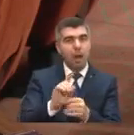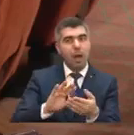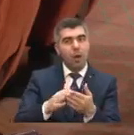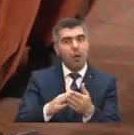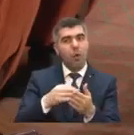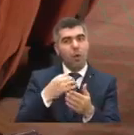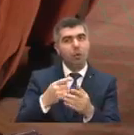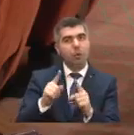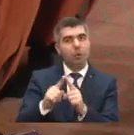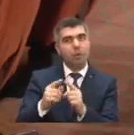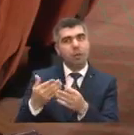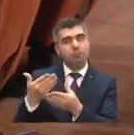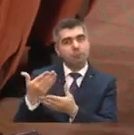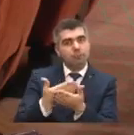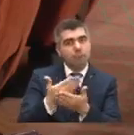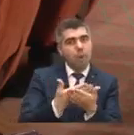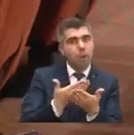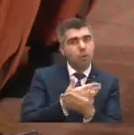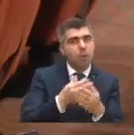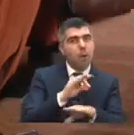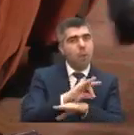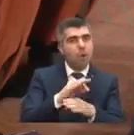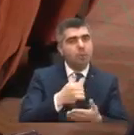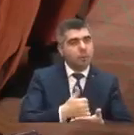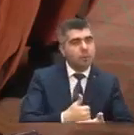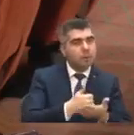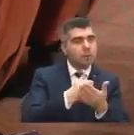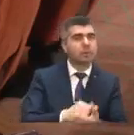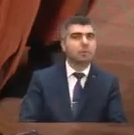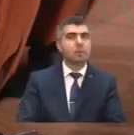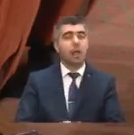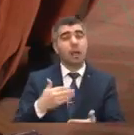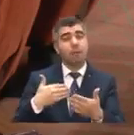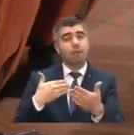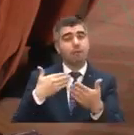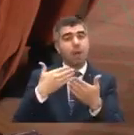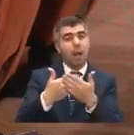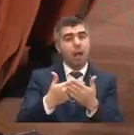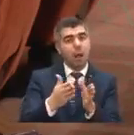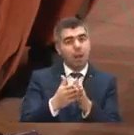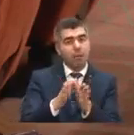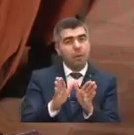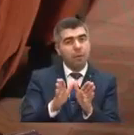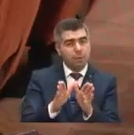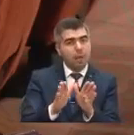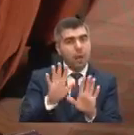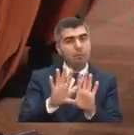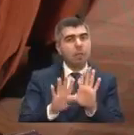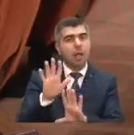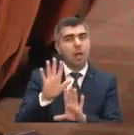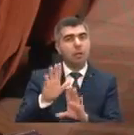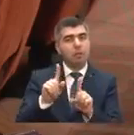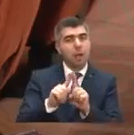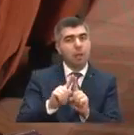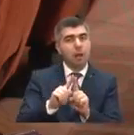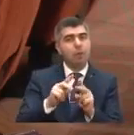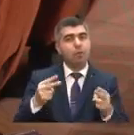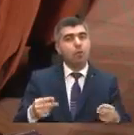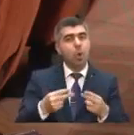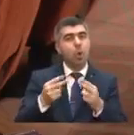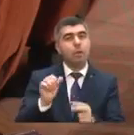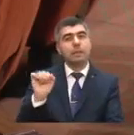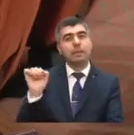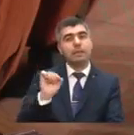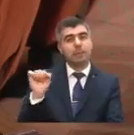باش تعطينا ما يمكن ان ندعم به هذه المراكز. وكان اخر مركز اللي فتحنا هذه واحد 15 يوم هو في سوق السبت، باش نقول لكم